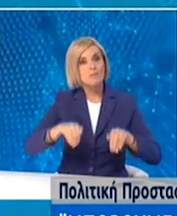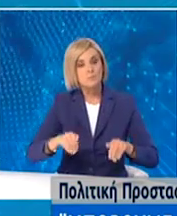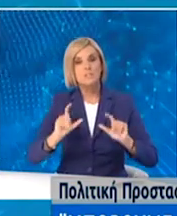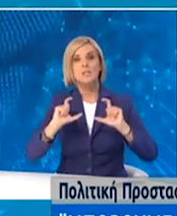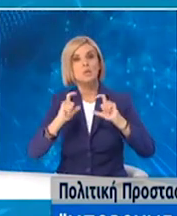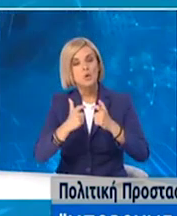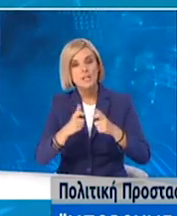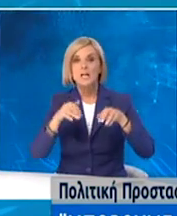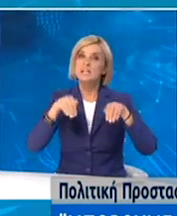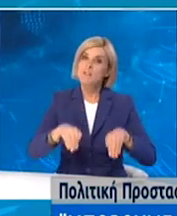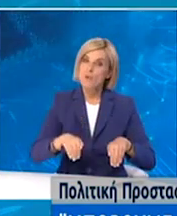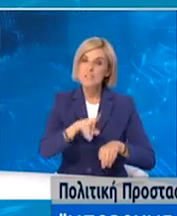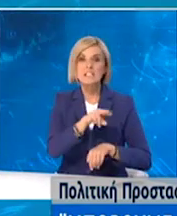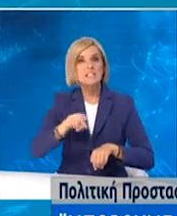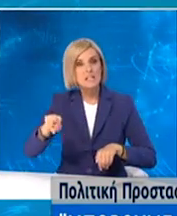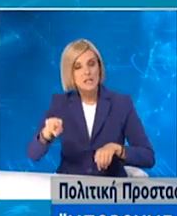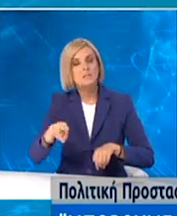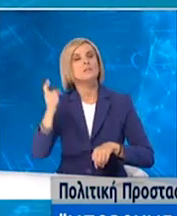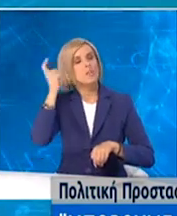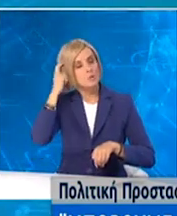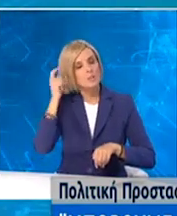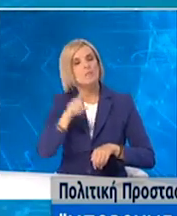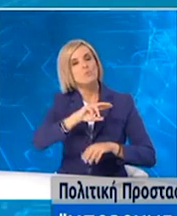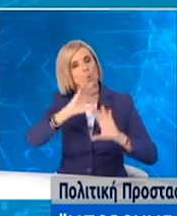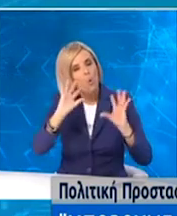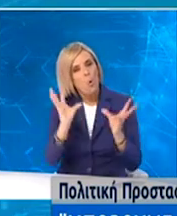μπορεί να κινδυνεύσει, νομίζω ότι όλα μπορούν να διορθωθούν σιγά σιγά.